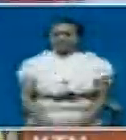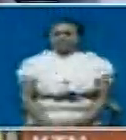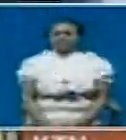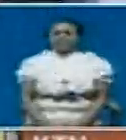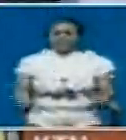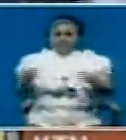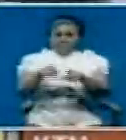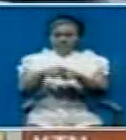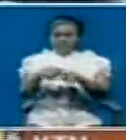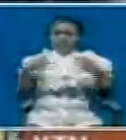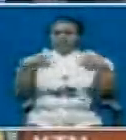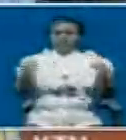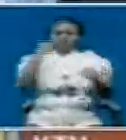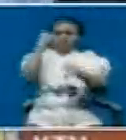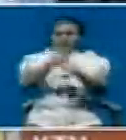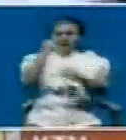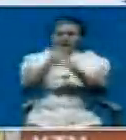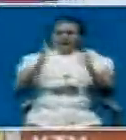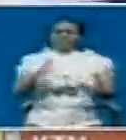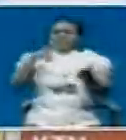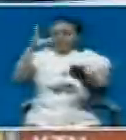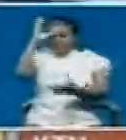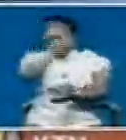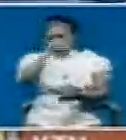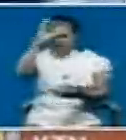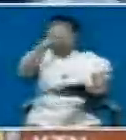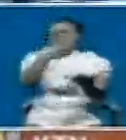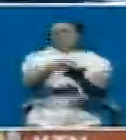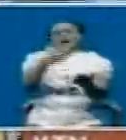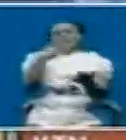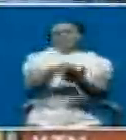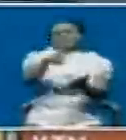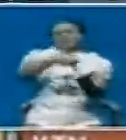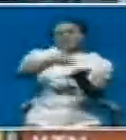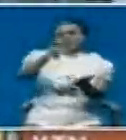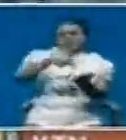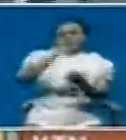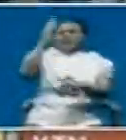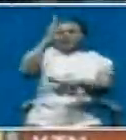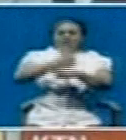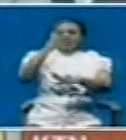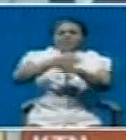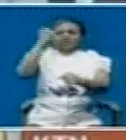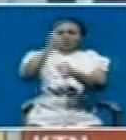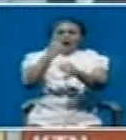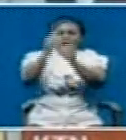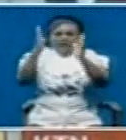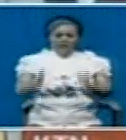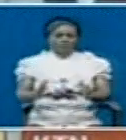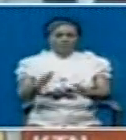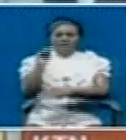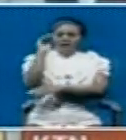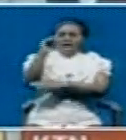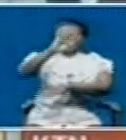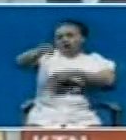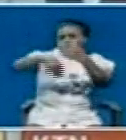na wahudumu wa afya wakikosa fedha licha ya mabilioni kupotea kulipia wafanyikazi hewa mishahara. We urge all